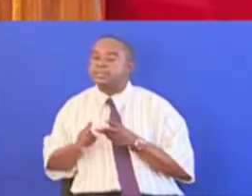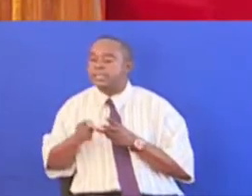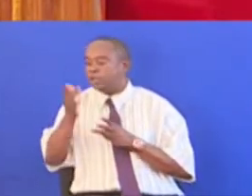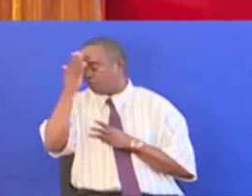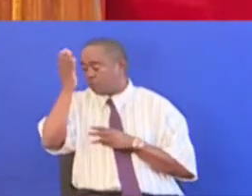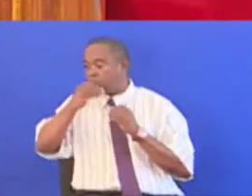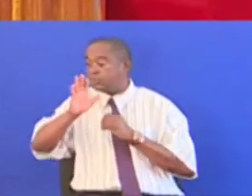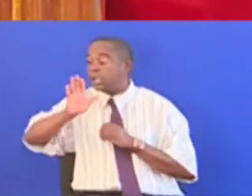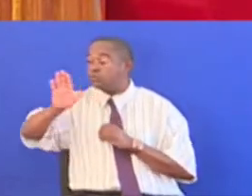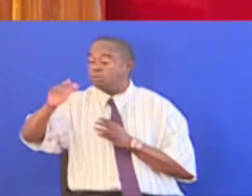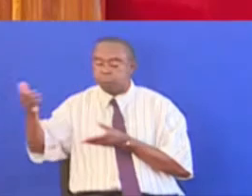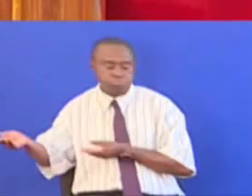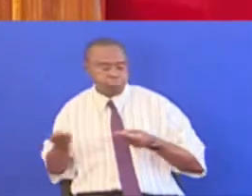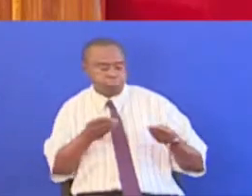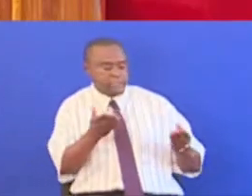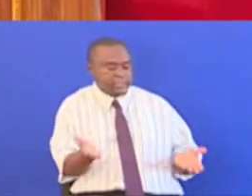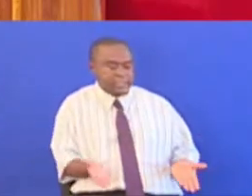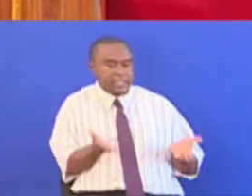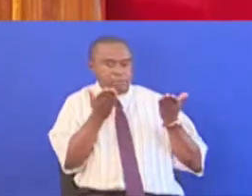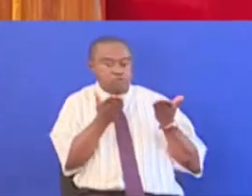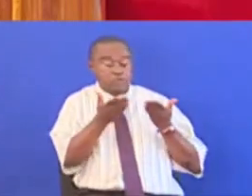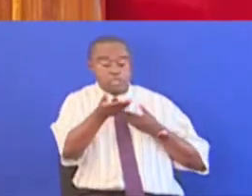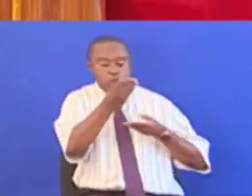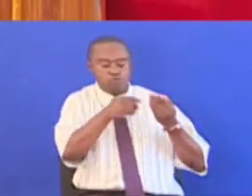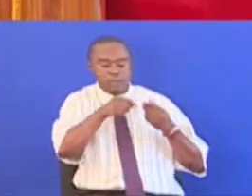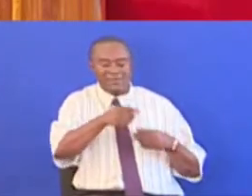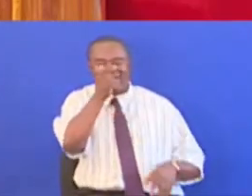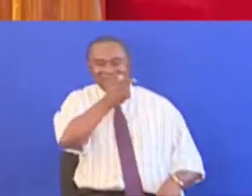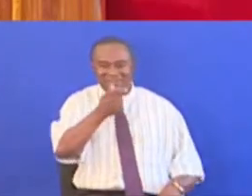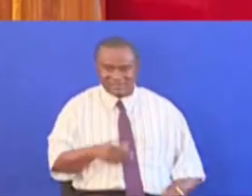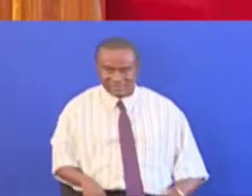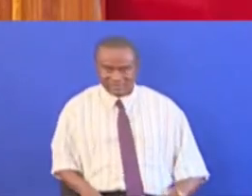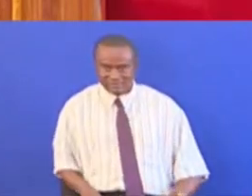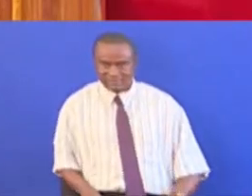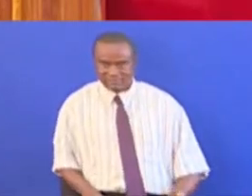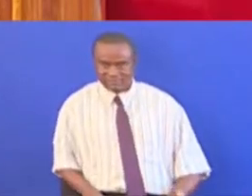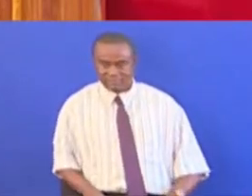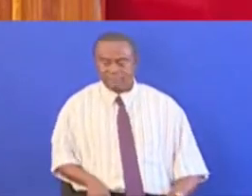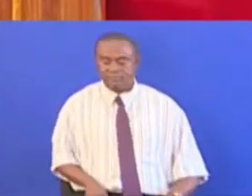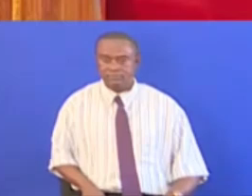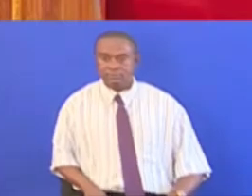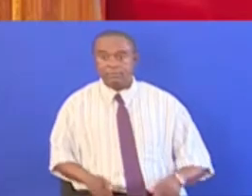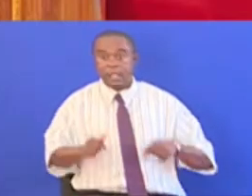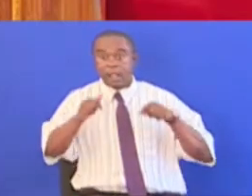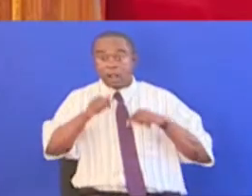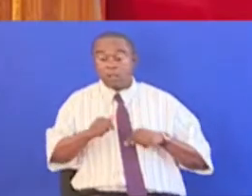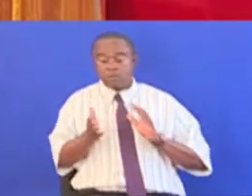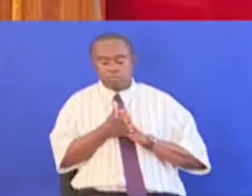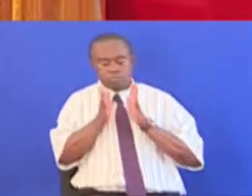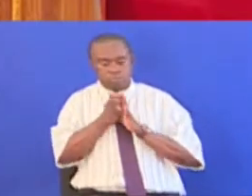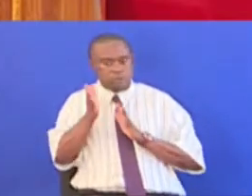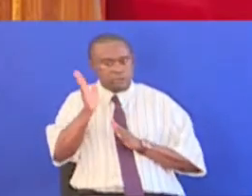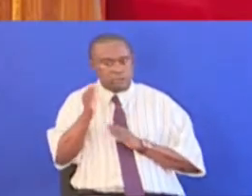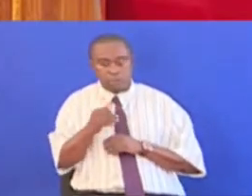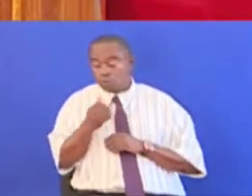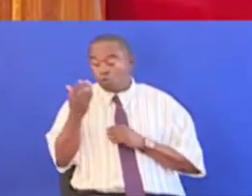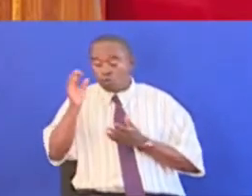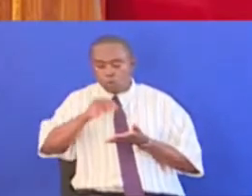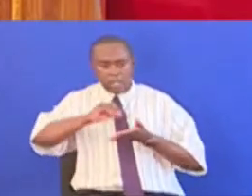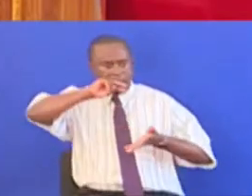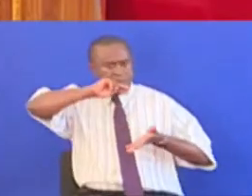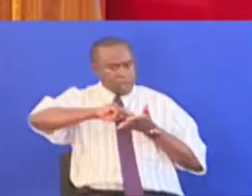mchango unaoweza kutoa katika maendeleo ya uchumi na kijamii ya nchi wetu. Na hiyo itaiwezesha serikali kuwa na